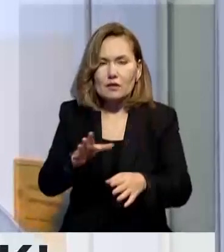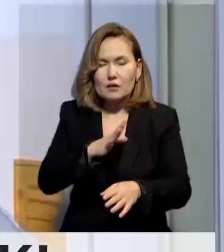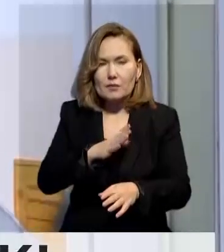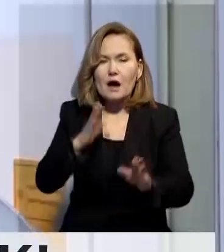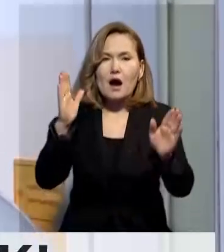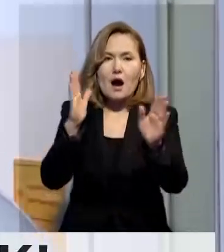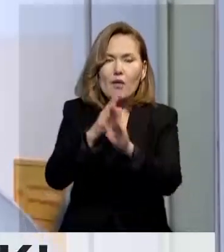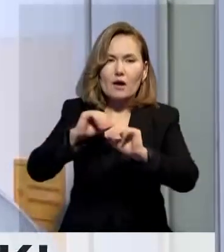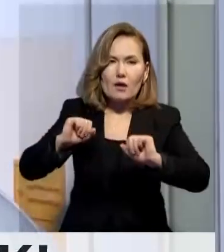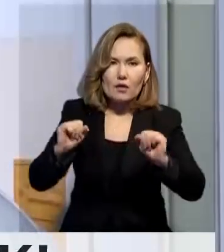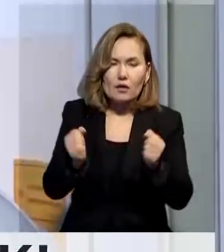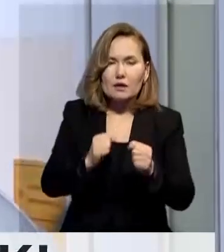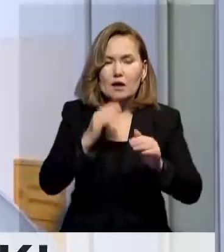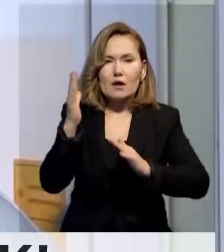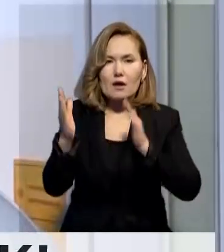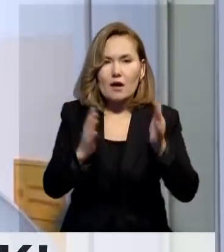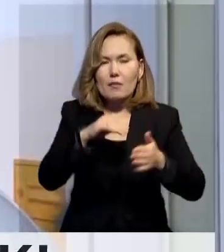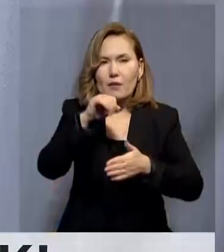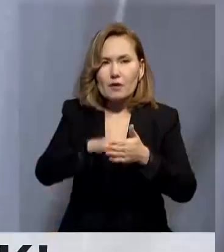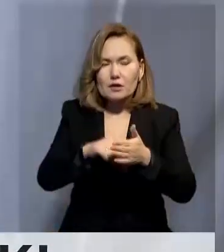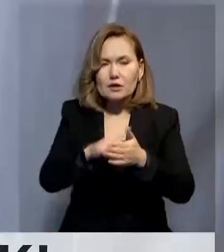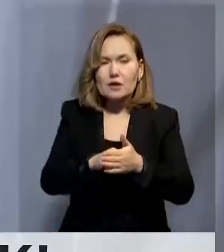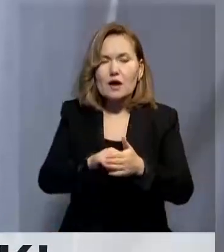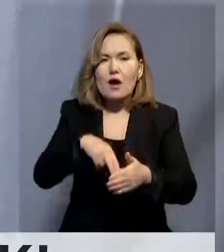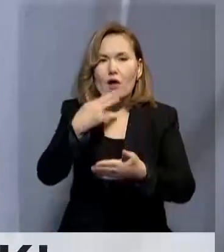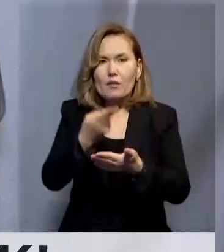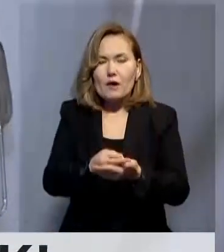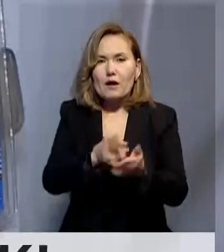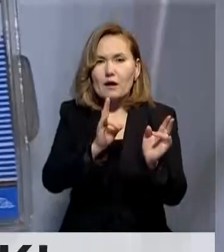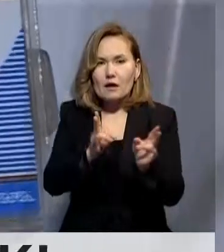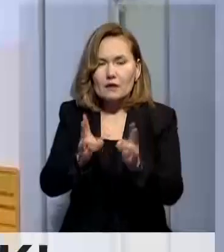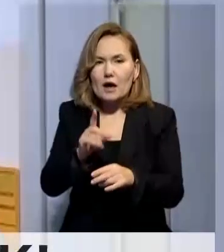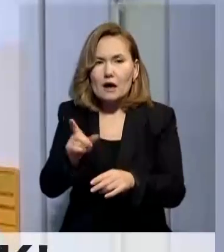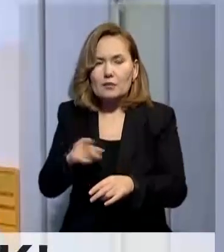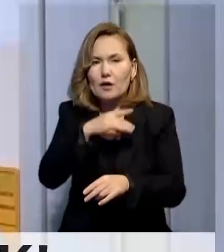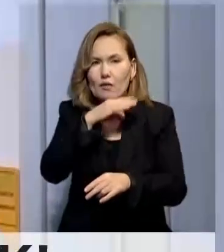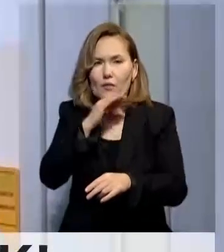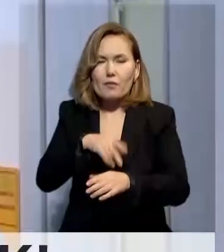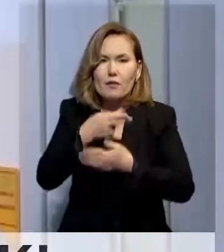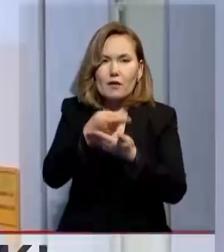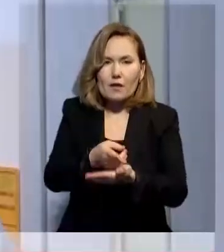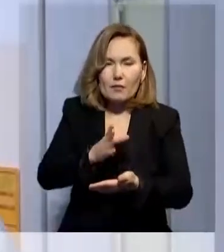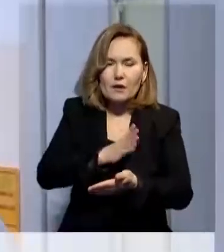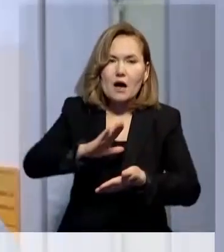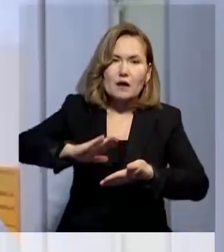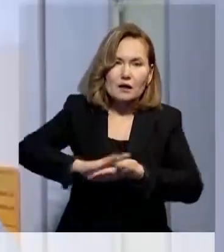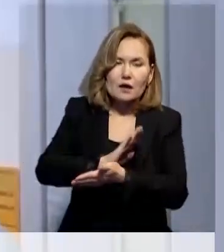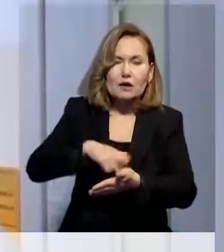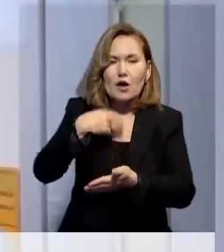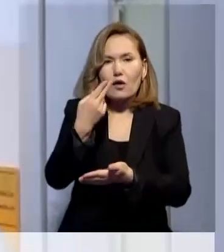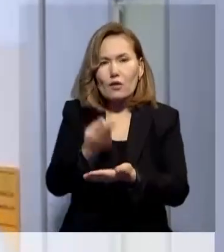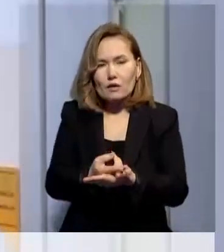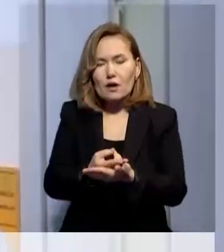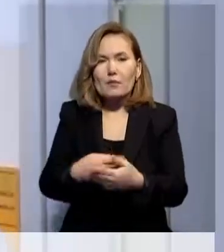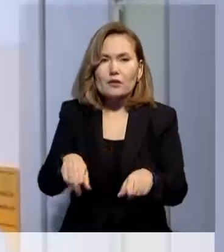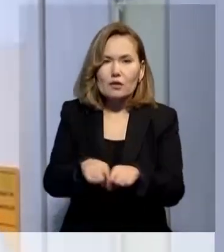өзгеруіне байланысты науқастар саны ұлғая түсуде, жарақат таю, құлау тайғанақтың